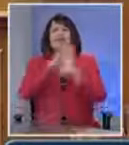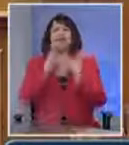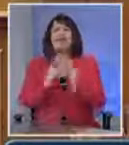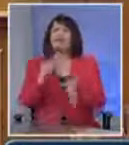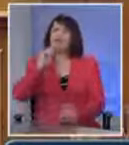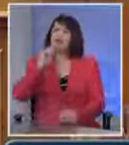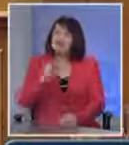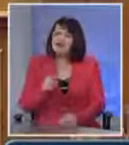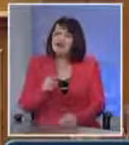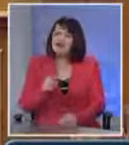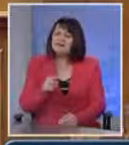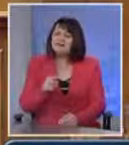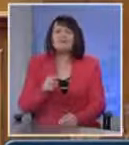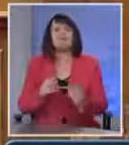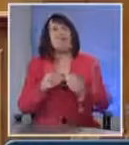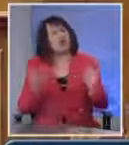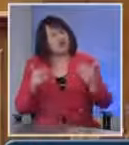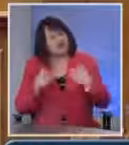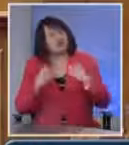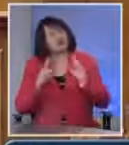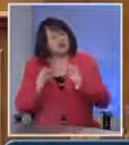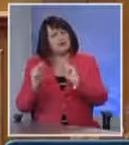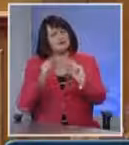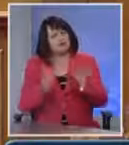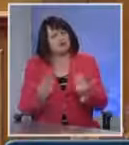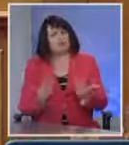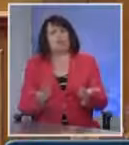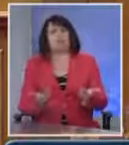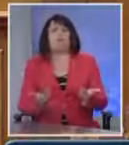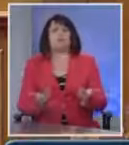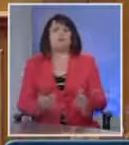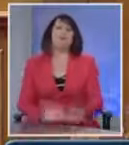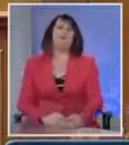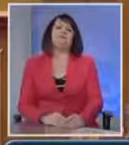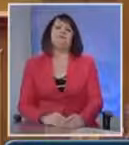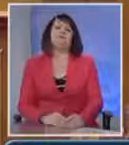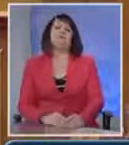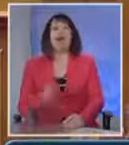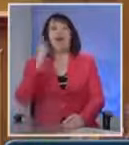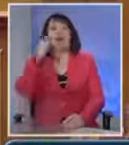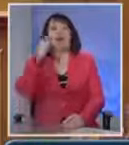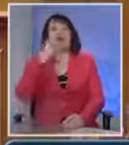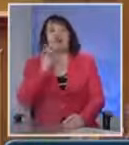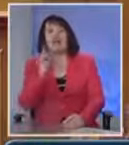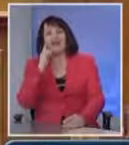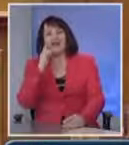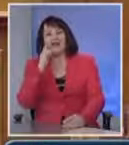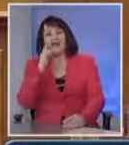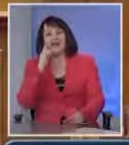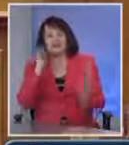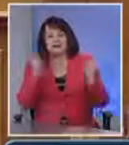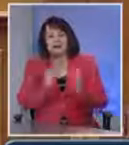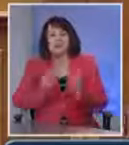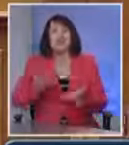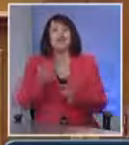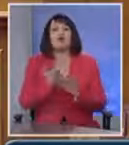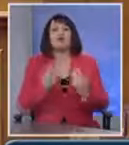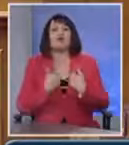τύπου «Είμαι ανοιχτός να το συζητήσουμε». Παίρνω την αφορμή και τους λέω συνοπτικά την πρόταση που